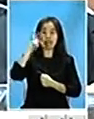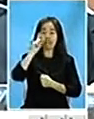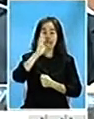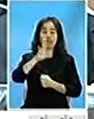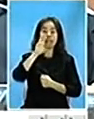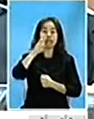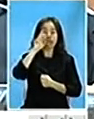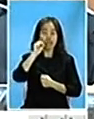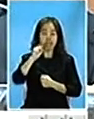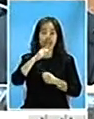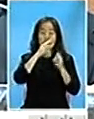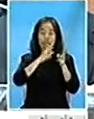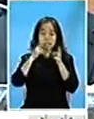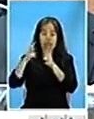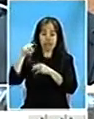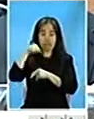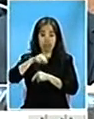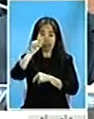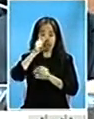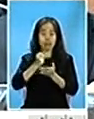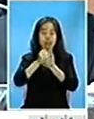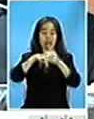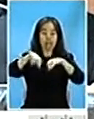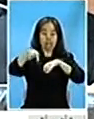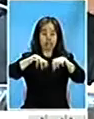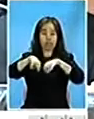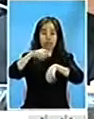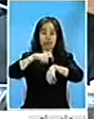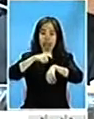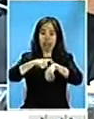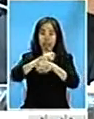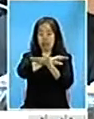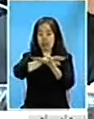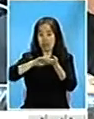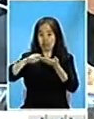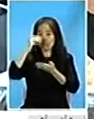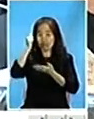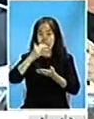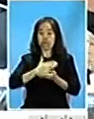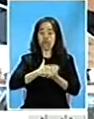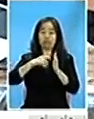ไว้ซึ่งวิธีนี้ก็จะช่วยให้การบริหารจัดการเนี่ยสามารถเป็นไปด้วยความราบรื่นอันนี้จึงเป็นที่ม